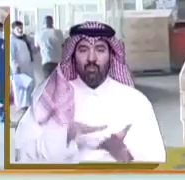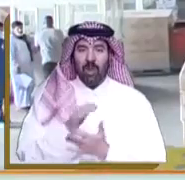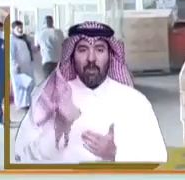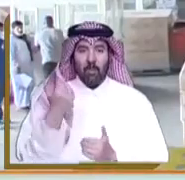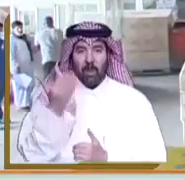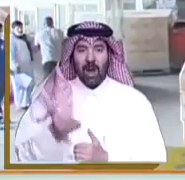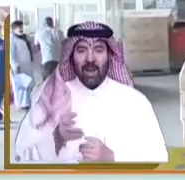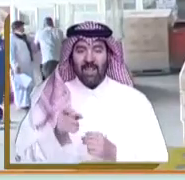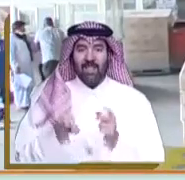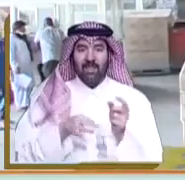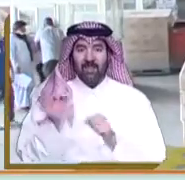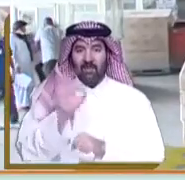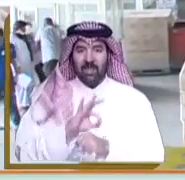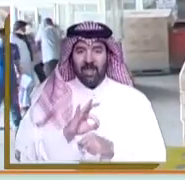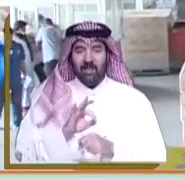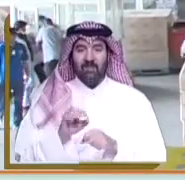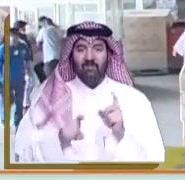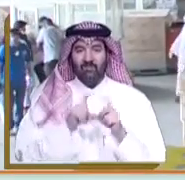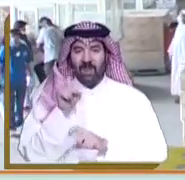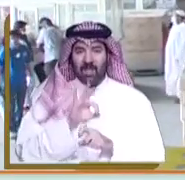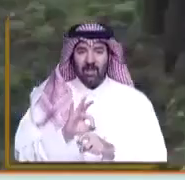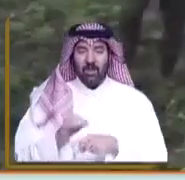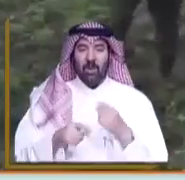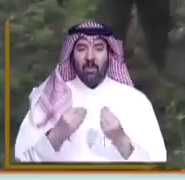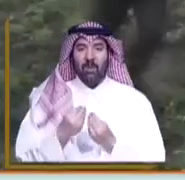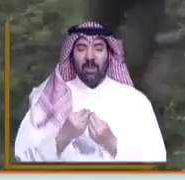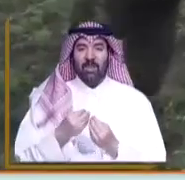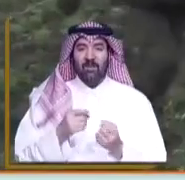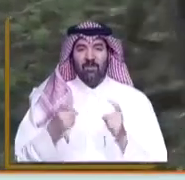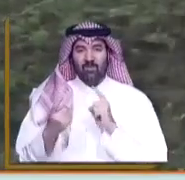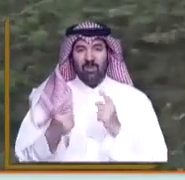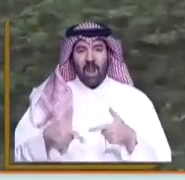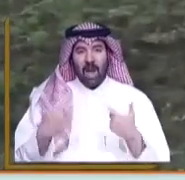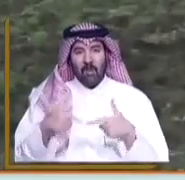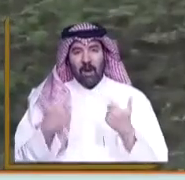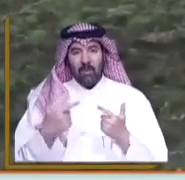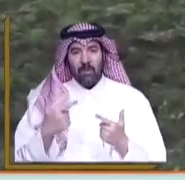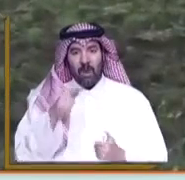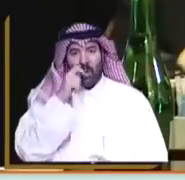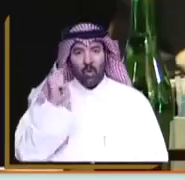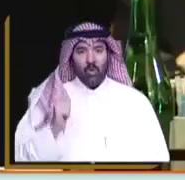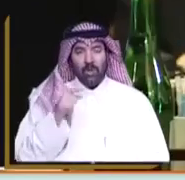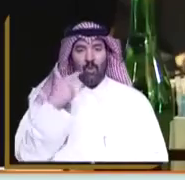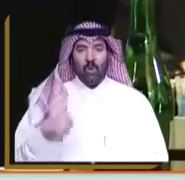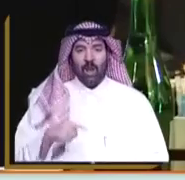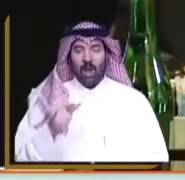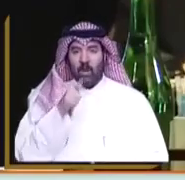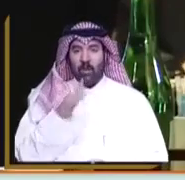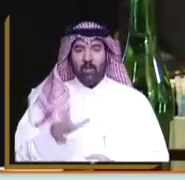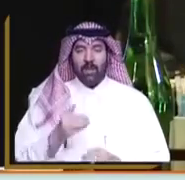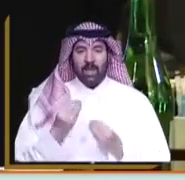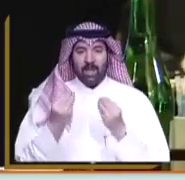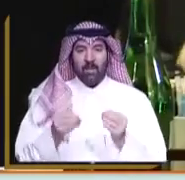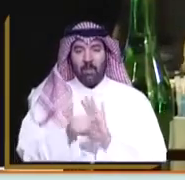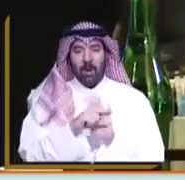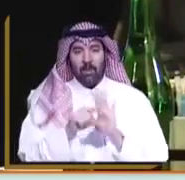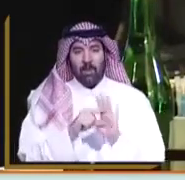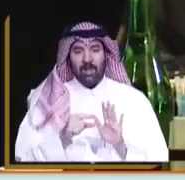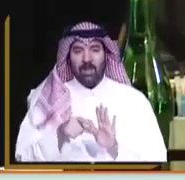ومع ارتفاع أسعار الغذاء العالمي جراء الحرب الروسية الأوكرانية. مبادرة سعودية عبر